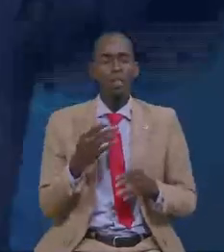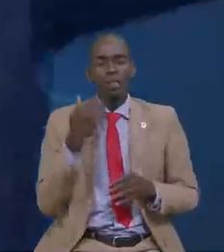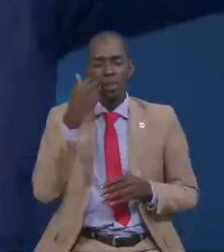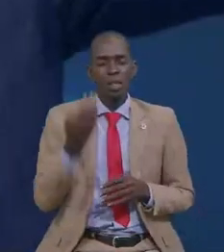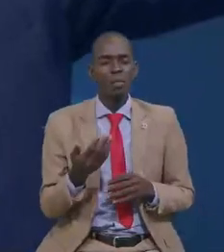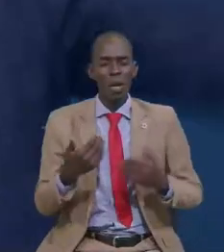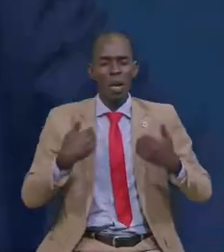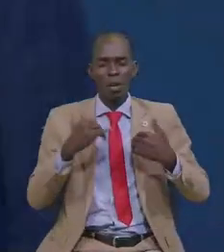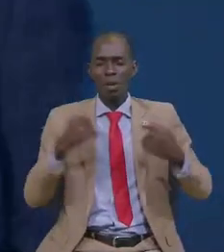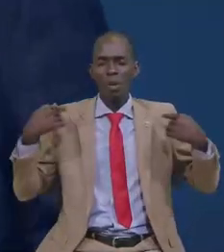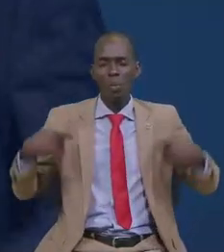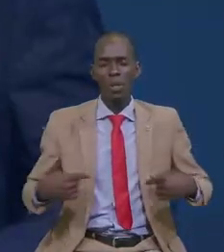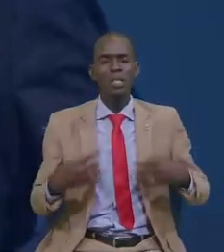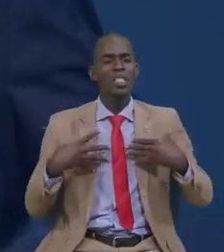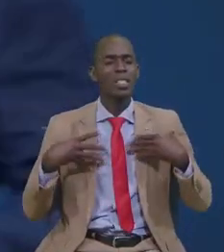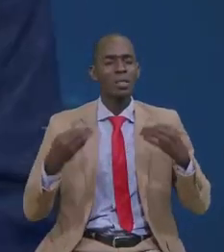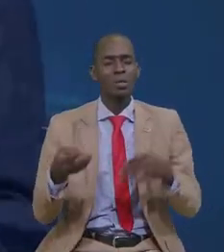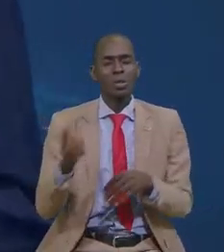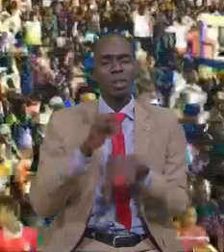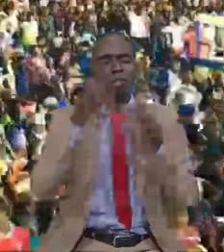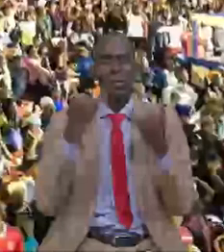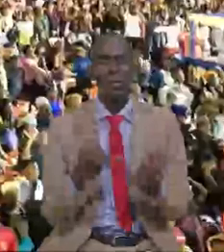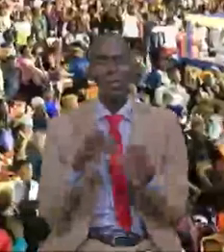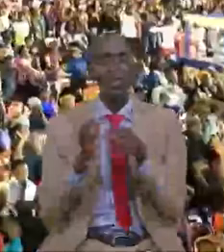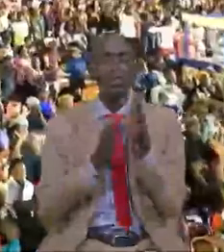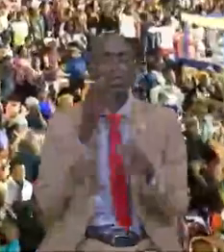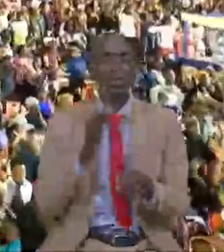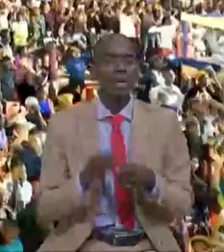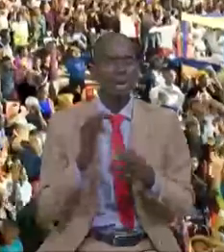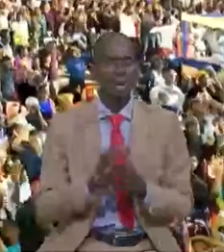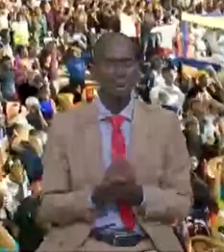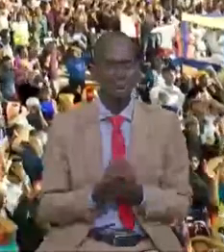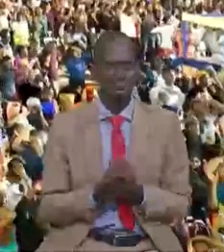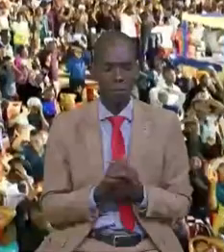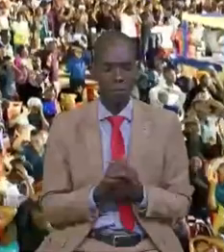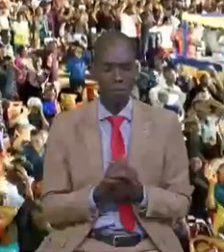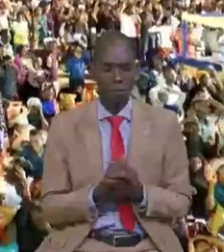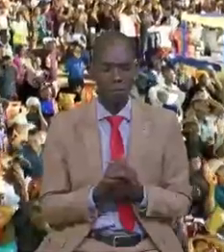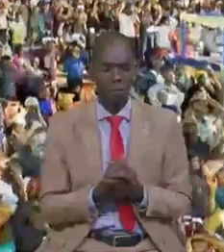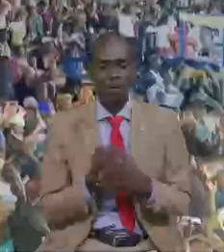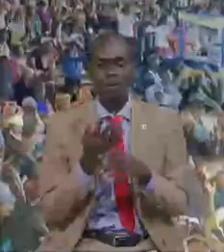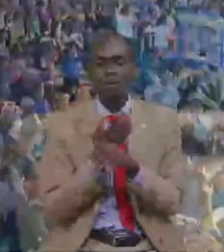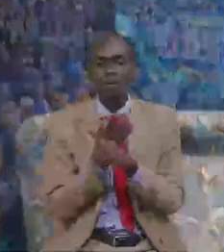opprimé, dérangé et à la douleur, guéris-les au nom de Jésus-Christ.